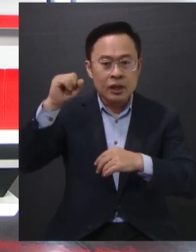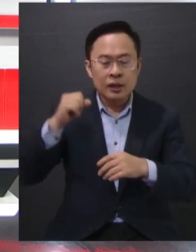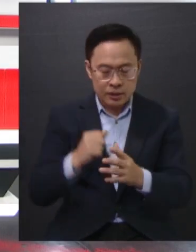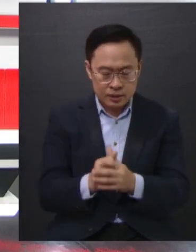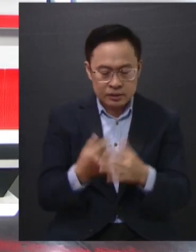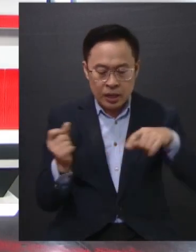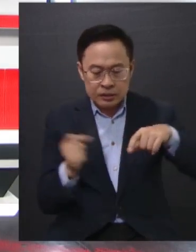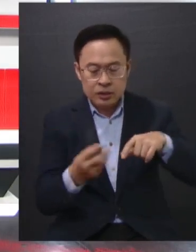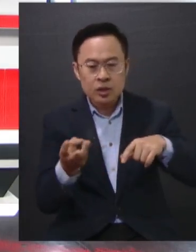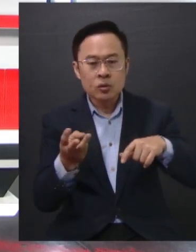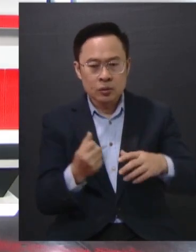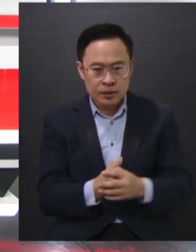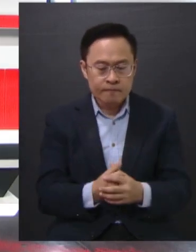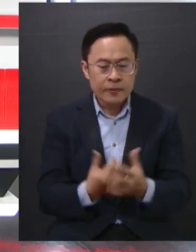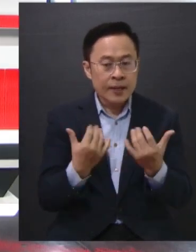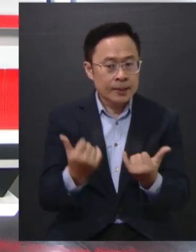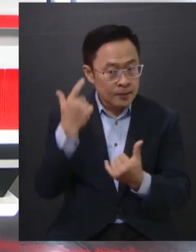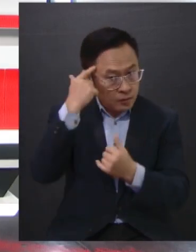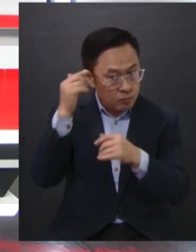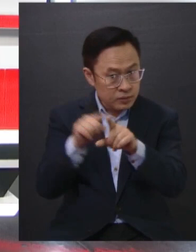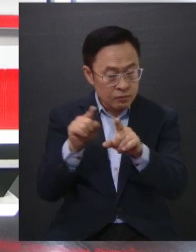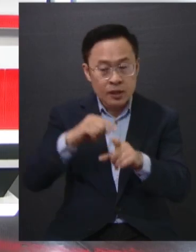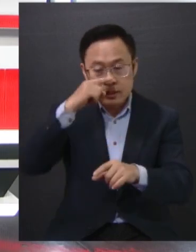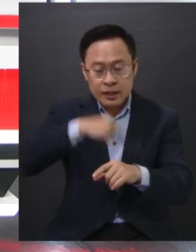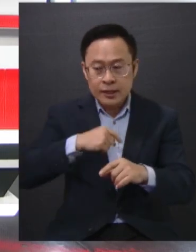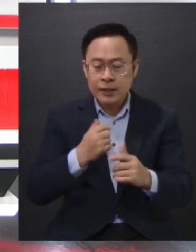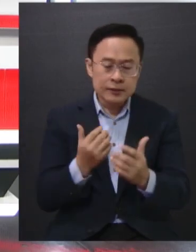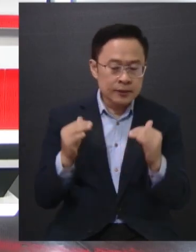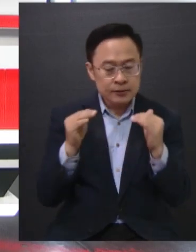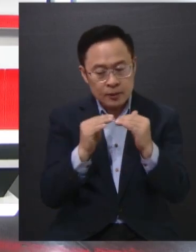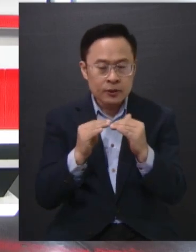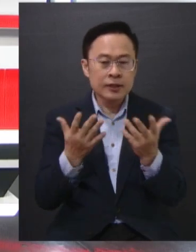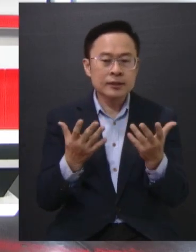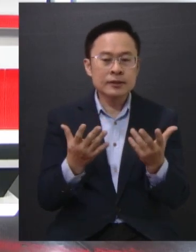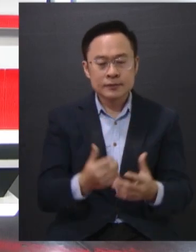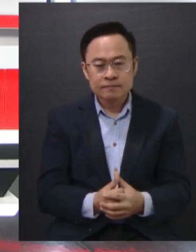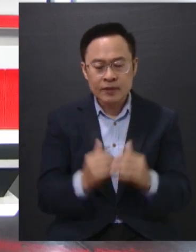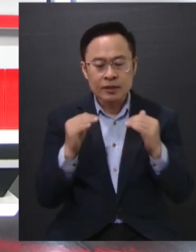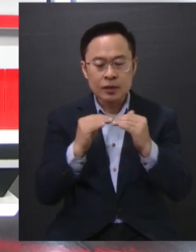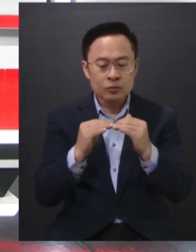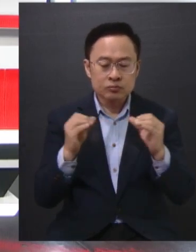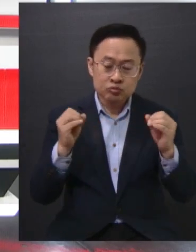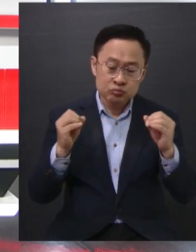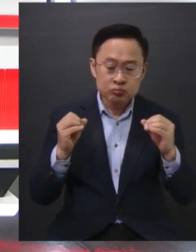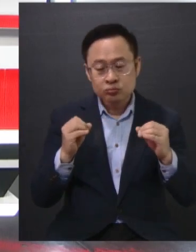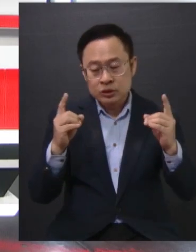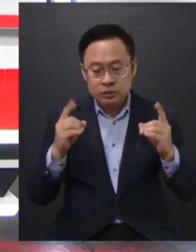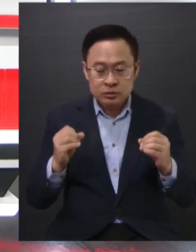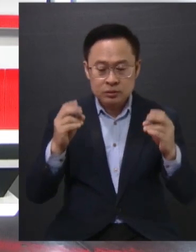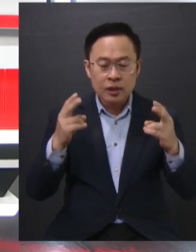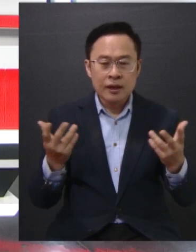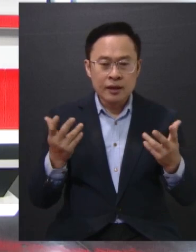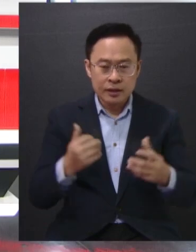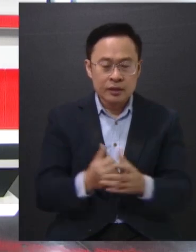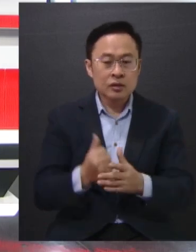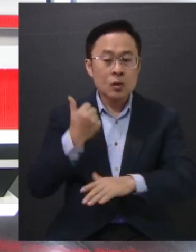พ้นั่นแหละแต่เพียงแต่ว่าคนนี้ก็หวังว่าแม่มันจะเอื้อโปรแกรมทุกอย่างมันจะเป็นใจกับเรา ก็หวังว่าหลังจากนี้เองอิชิอินะคะก็ต้อง